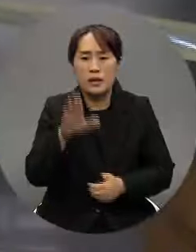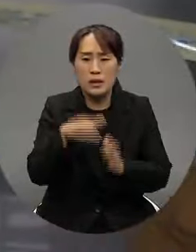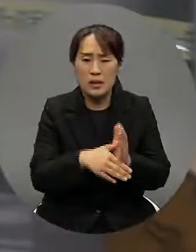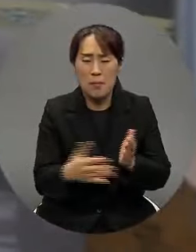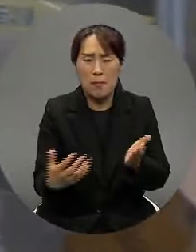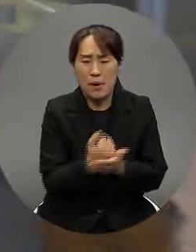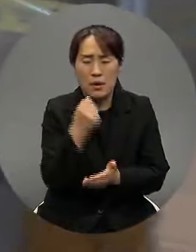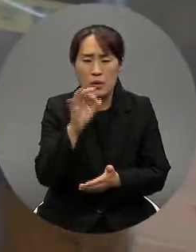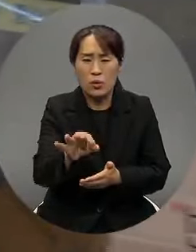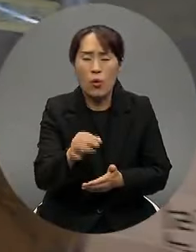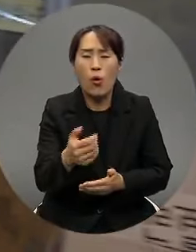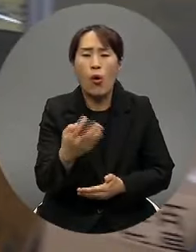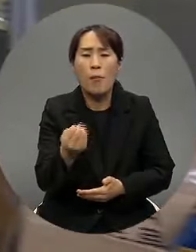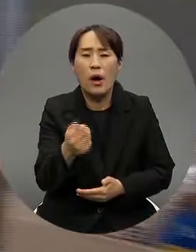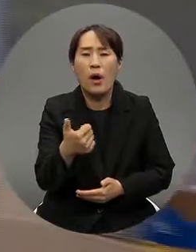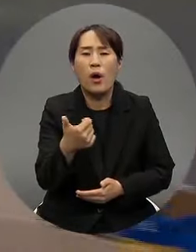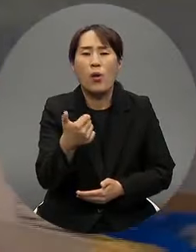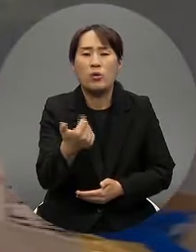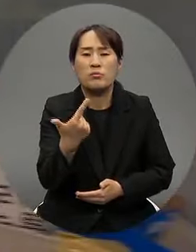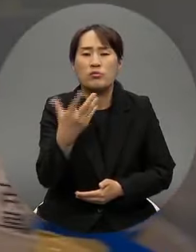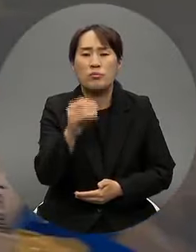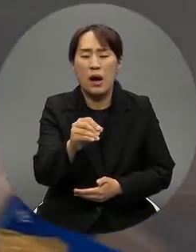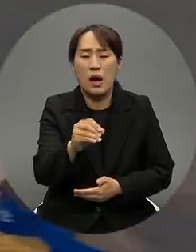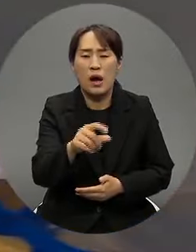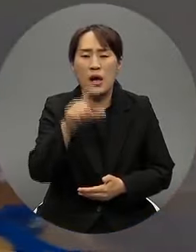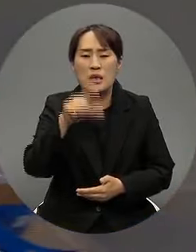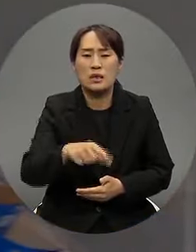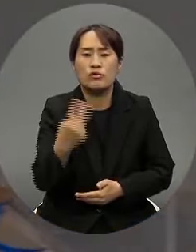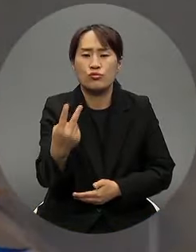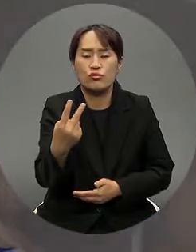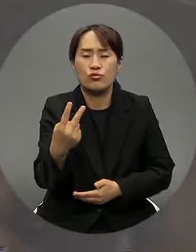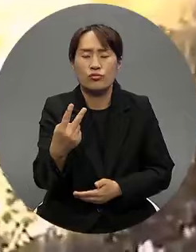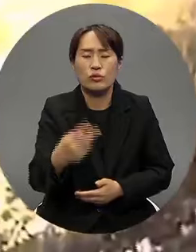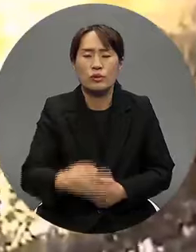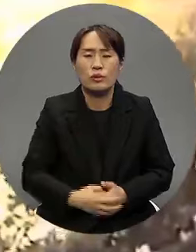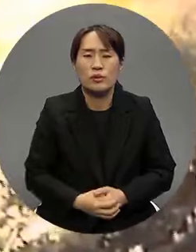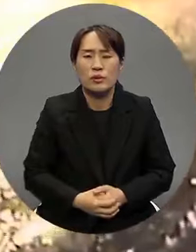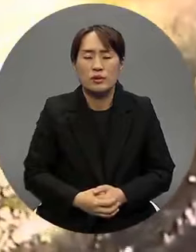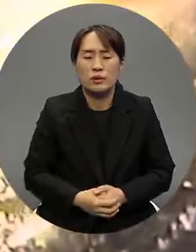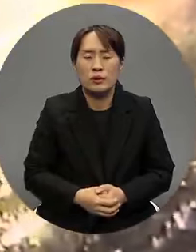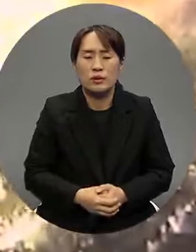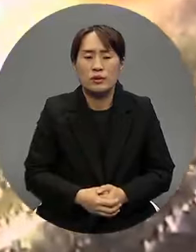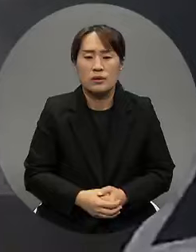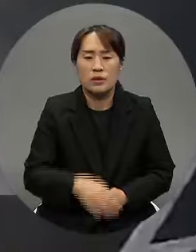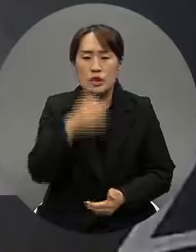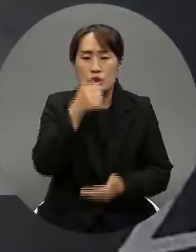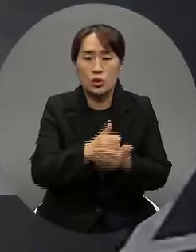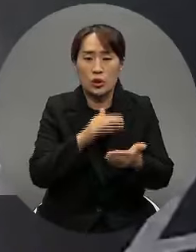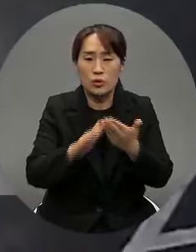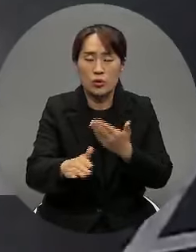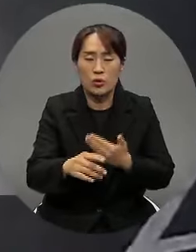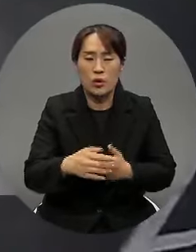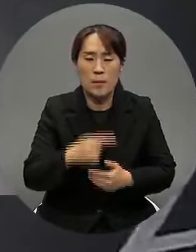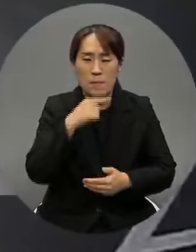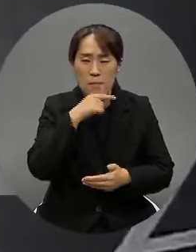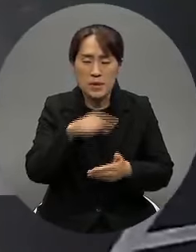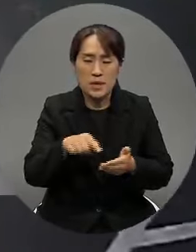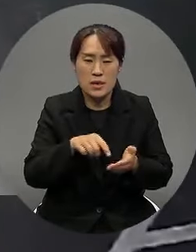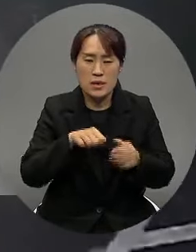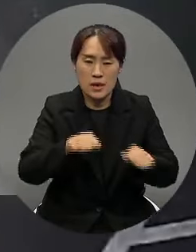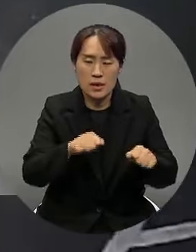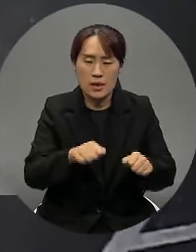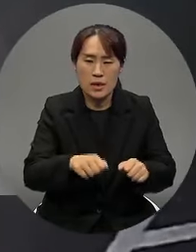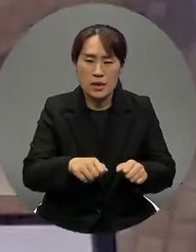빼앗은 도는 고작 현금 56만 원과 신용카드 두 장 뿐이었습니다 범행 후 혈을 닫고 영업하지 않는